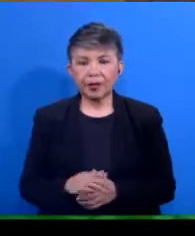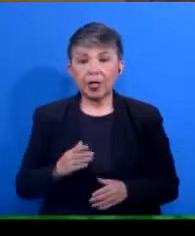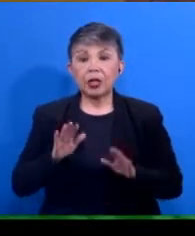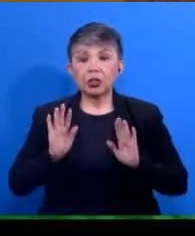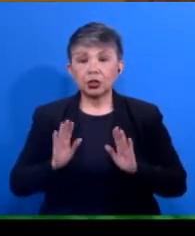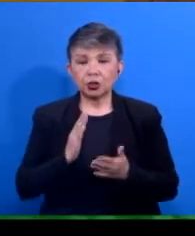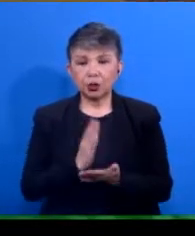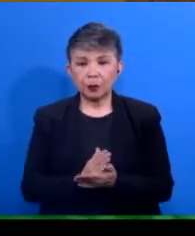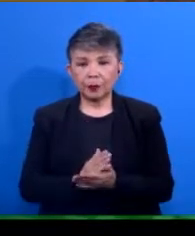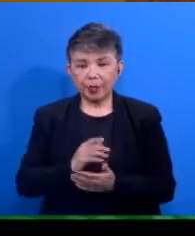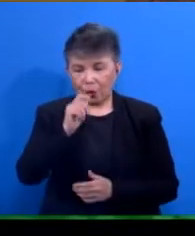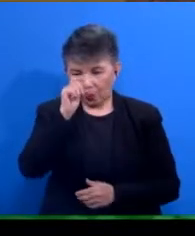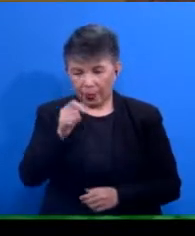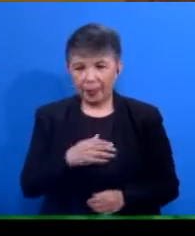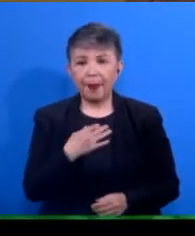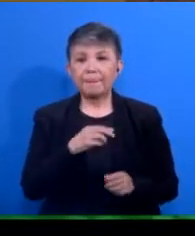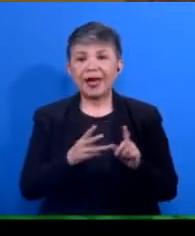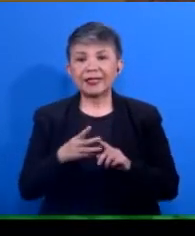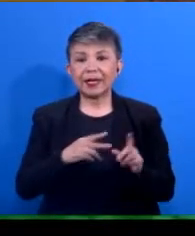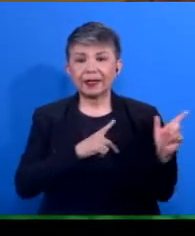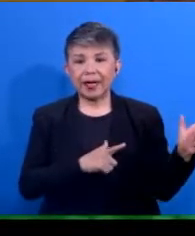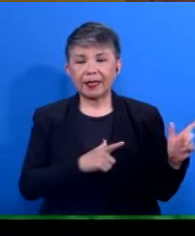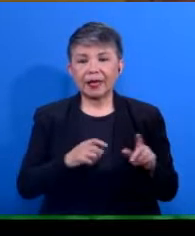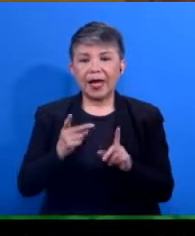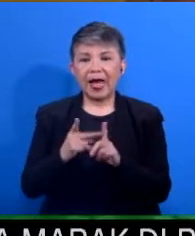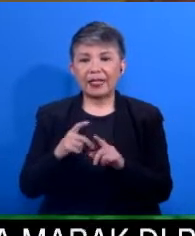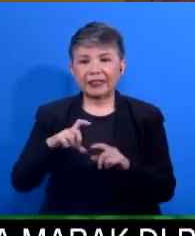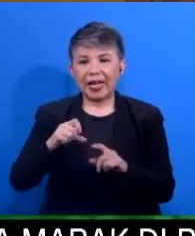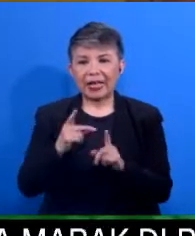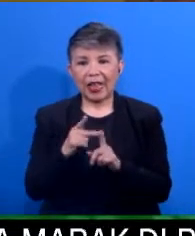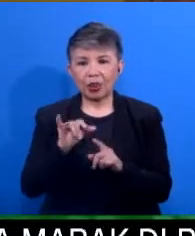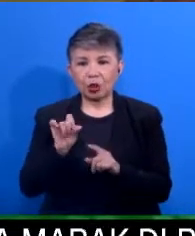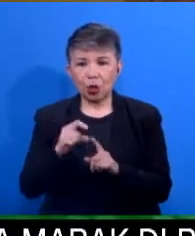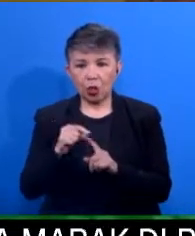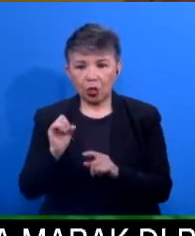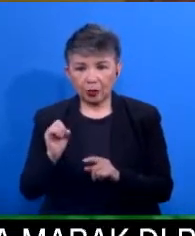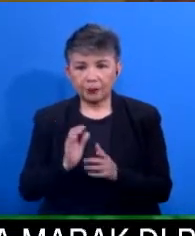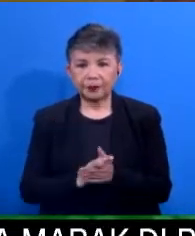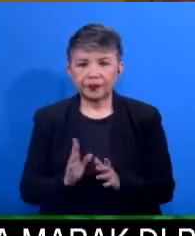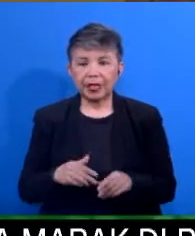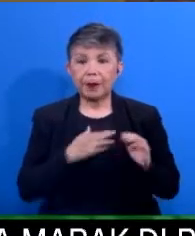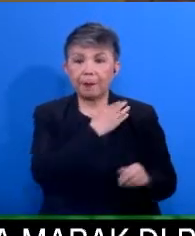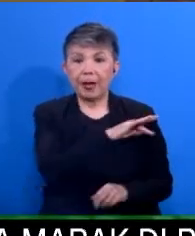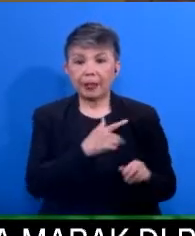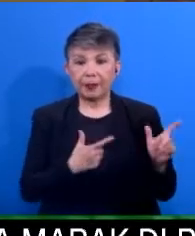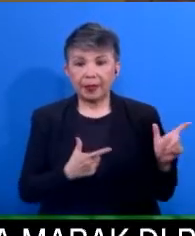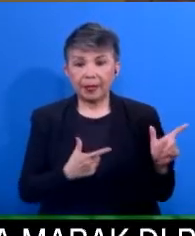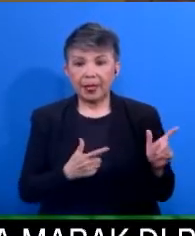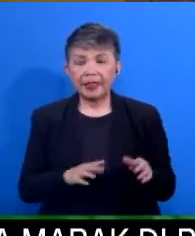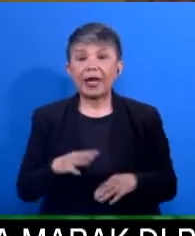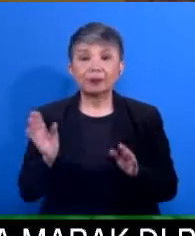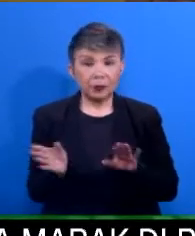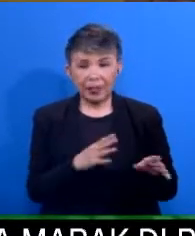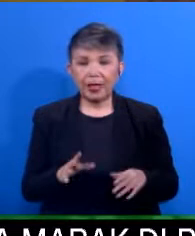Pemberhentian dengan hormat Marsekal TNI Hadi Cahyanto SIP sebagai Panglima TNI serta